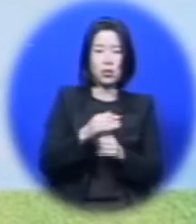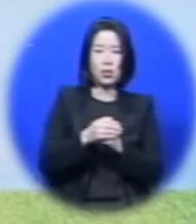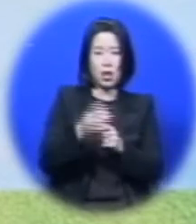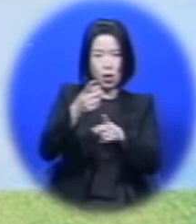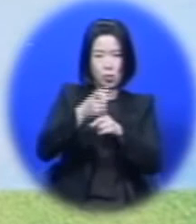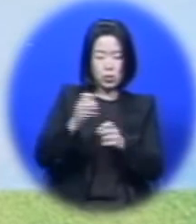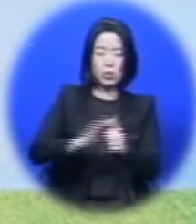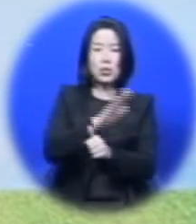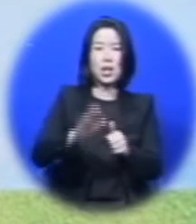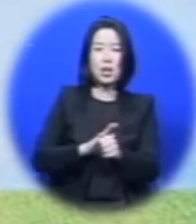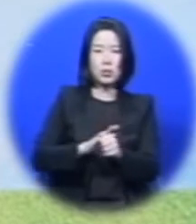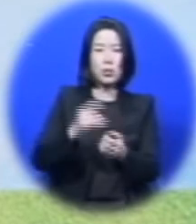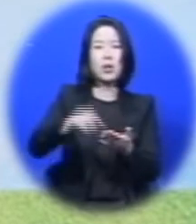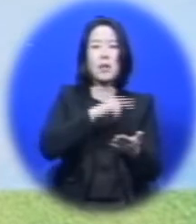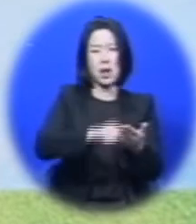원수를 사랑으로 갚으라.